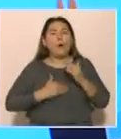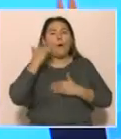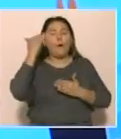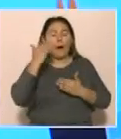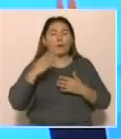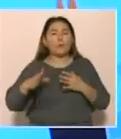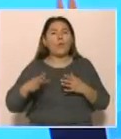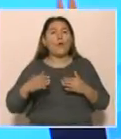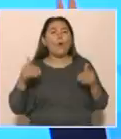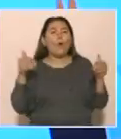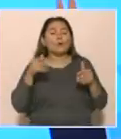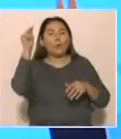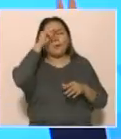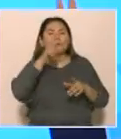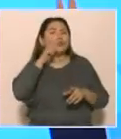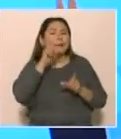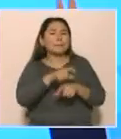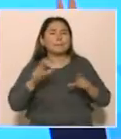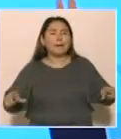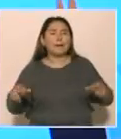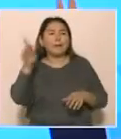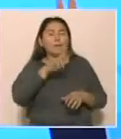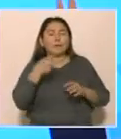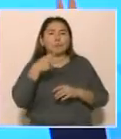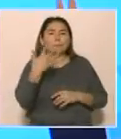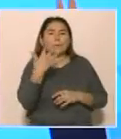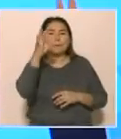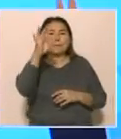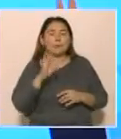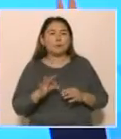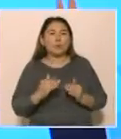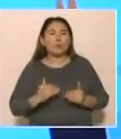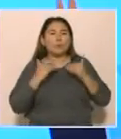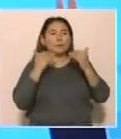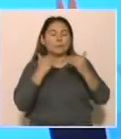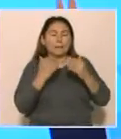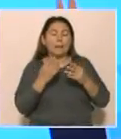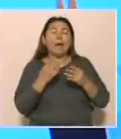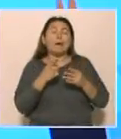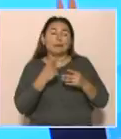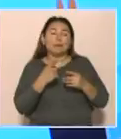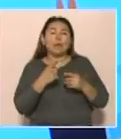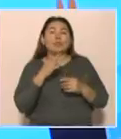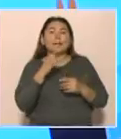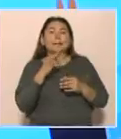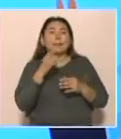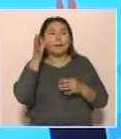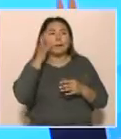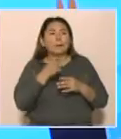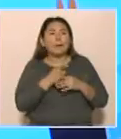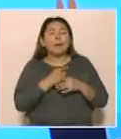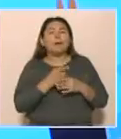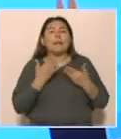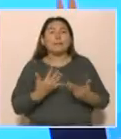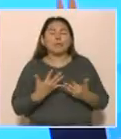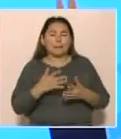мен колледждерінде оқитын жастар қаңтар айында 25%-ға өскен шәкіртақы алады. Сонымен студенттердің өскен шәкіртақысы